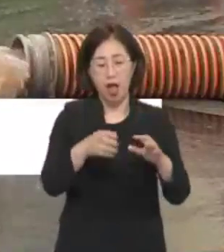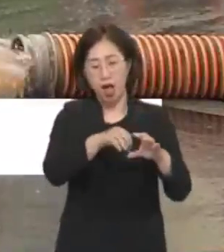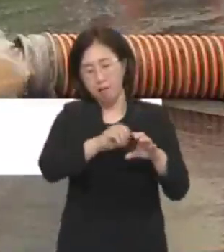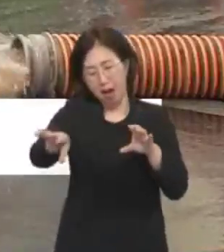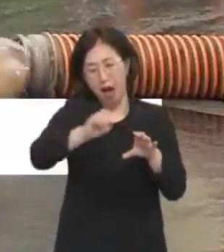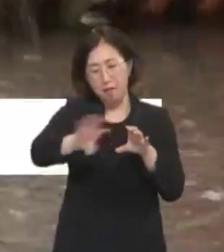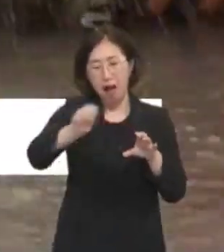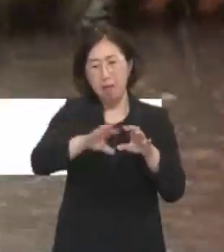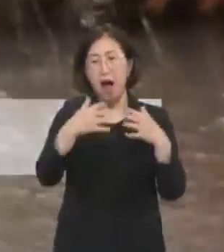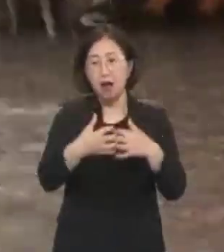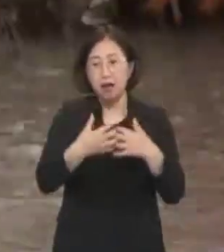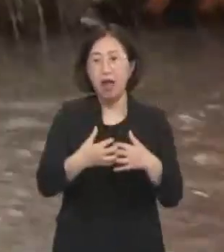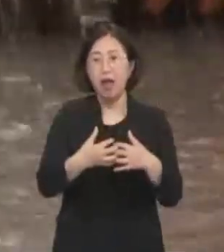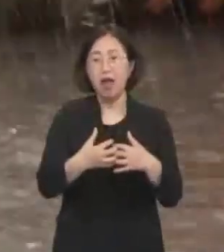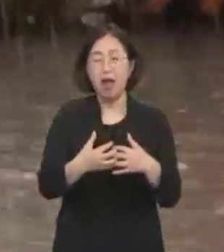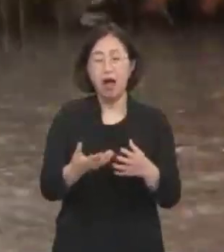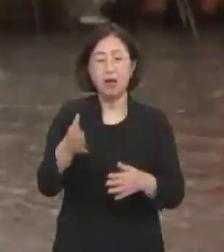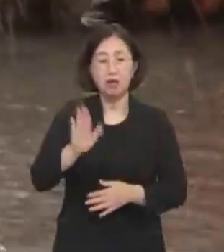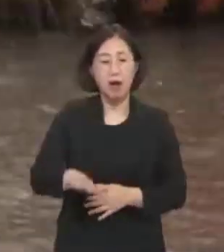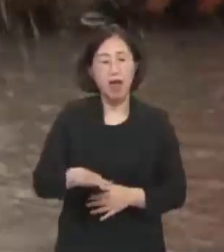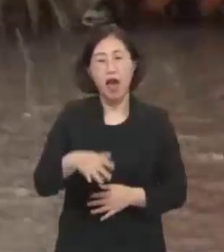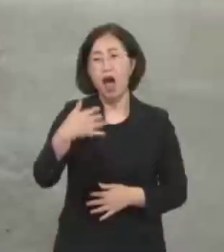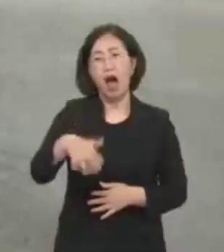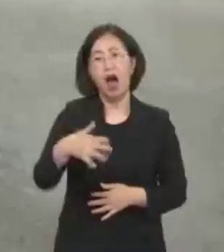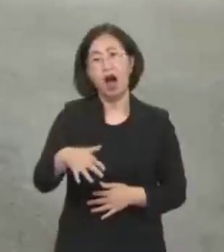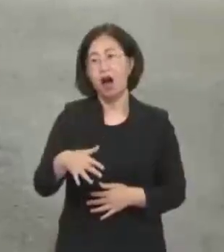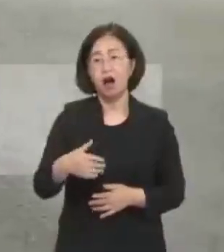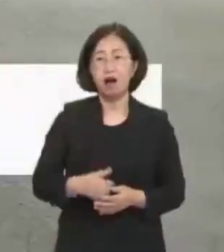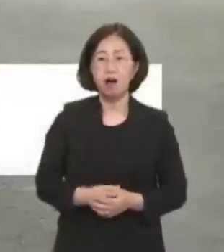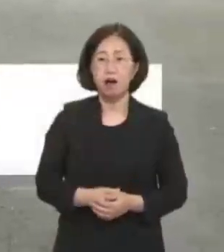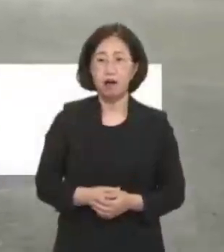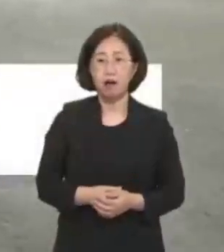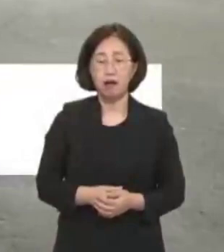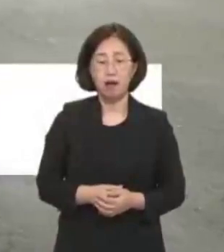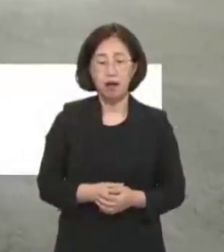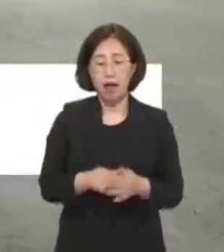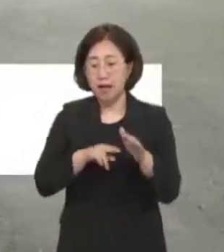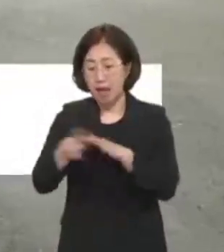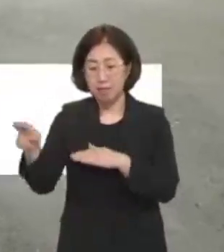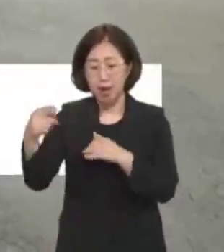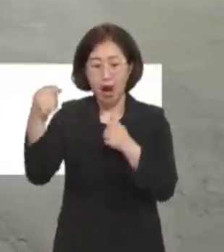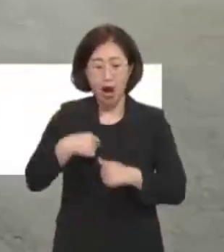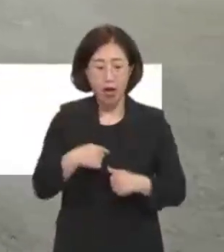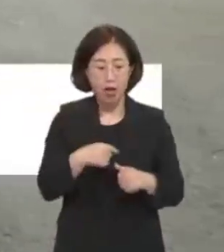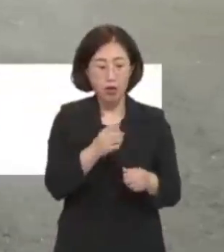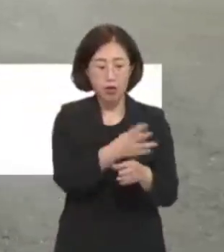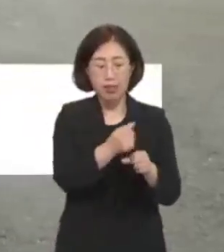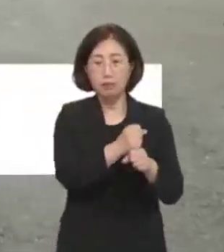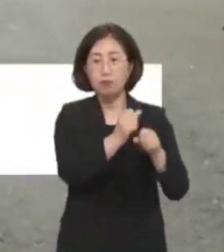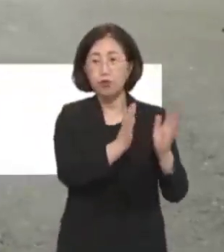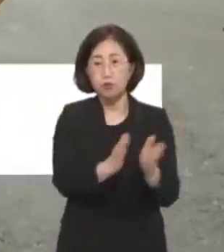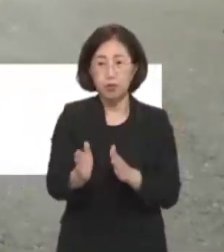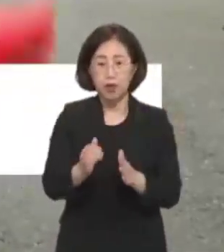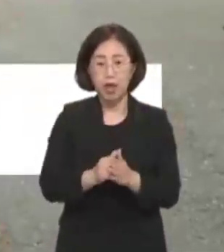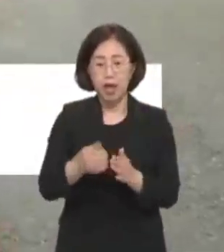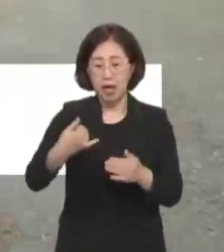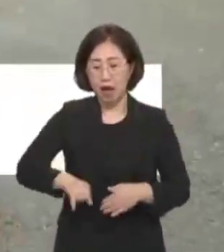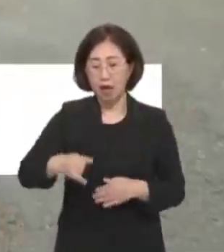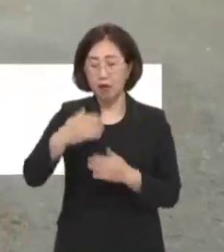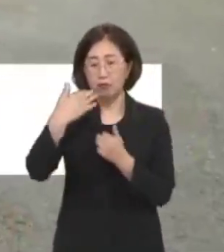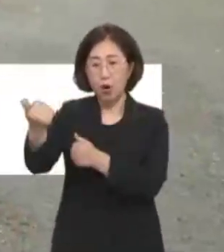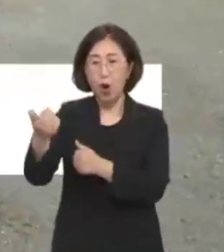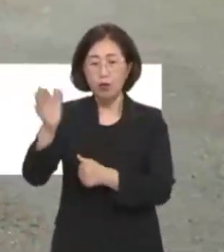퍼내고 있지만 역부족입니다. 대피하러 해서 짐 싸놨었어요, 사실. 그리고 딸내 저쪽 오라는데 못 가지, 보트 타고 다녀야